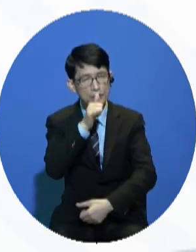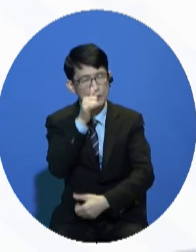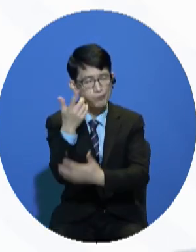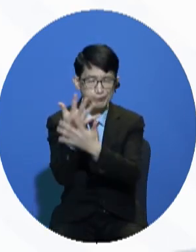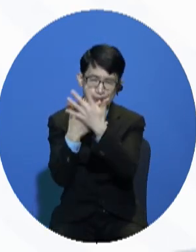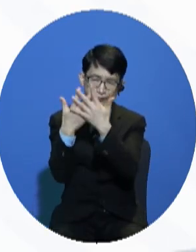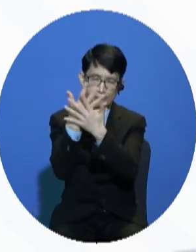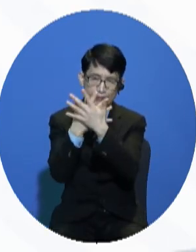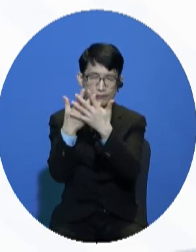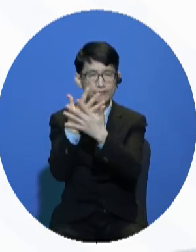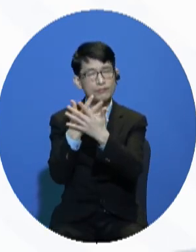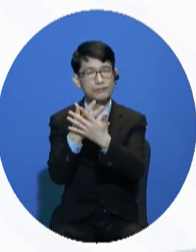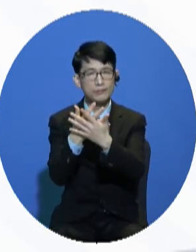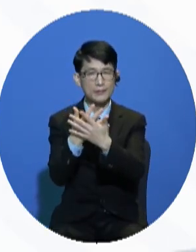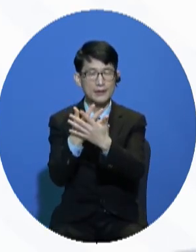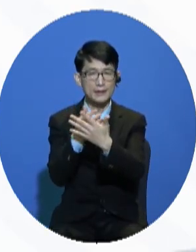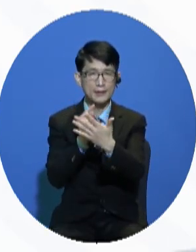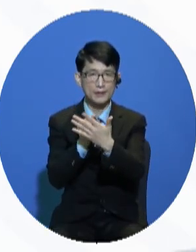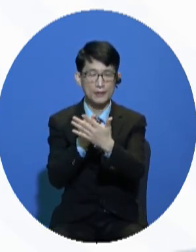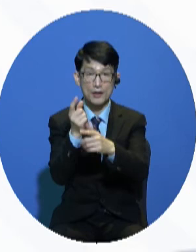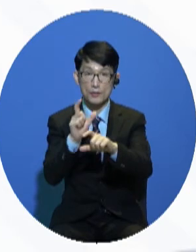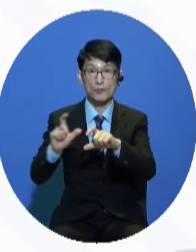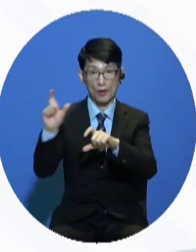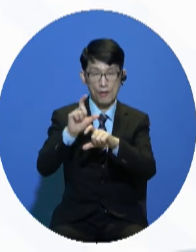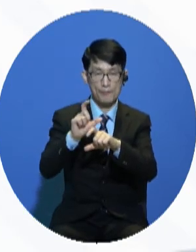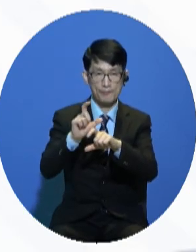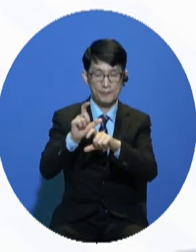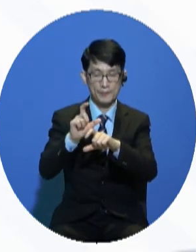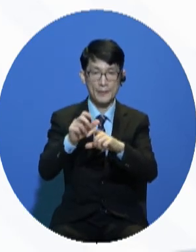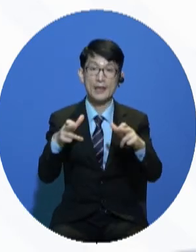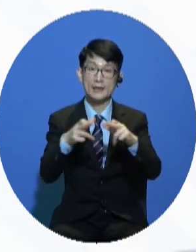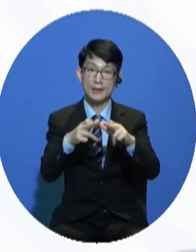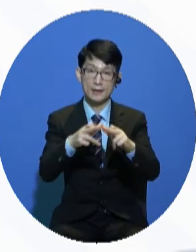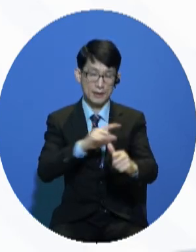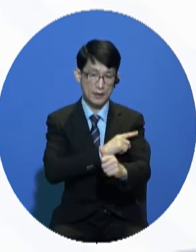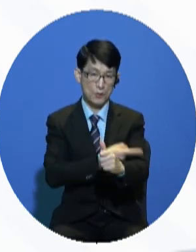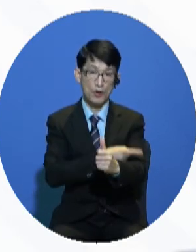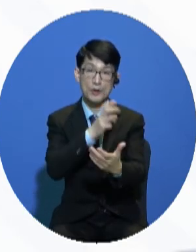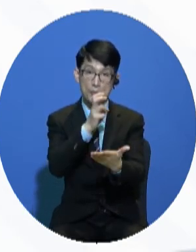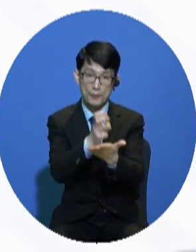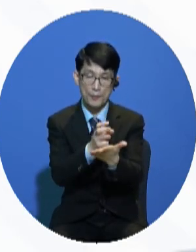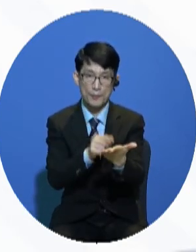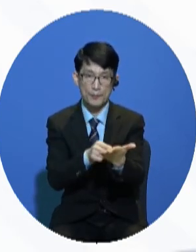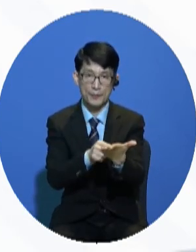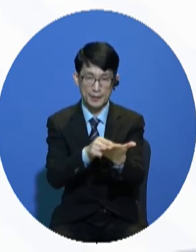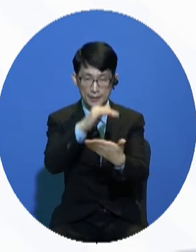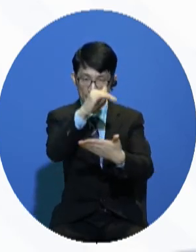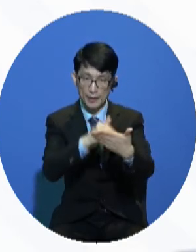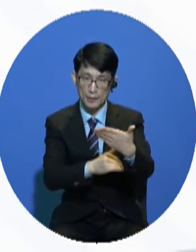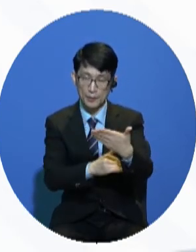판단을 하게 되었습니다. 그래서 조금 더 장애인 권리 보장법안의 내용과